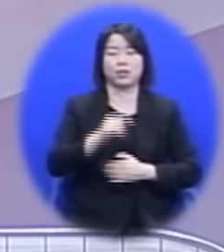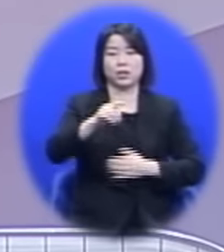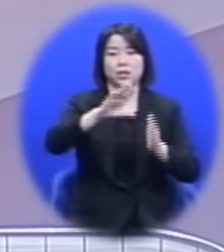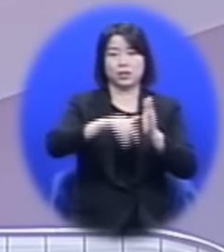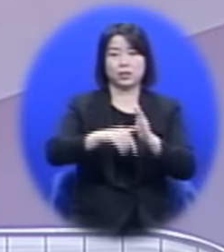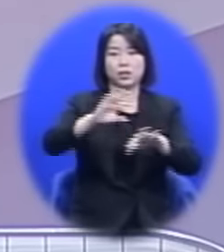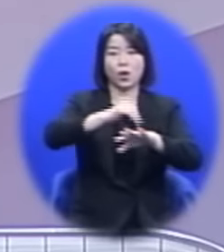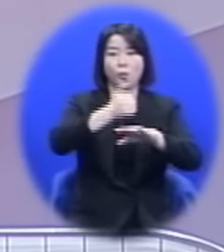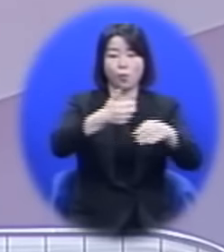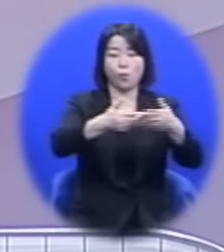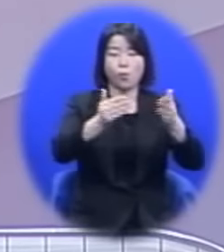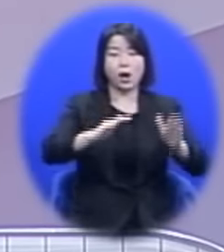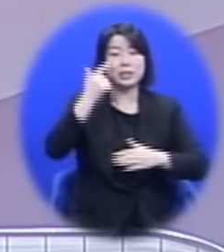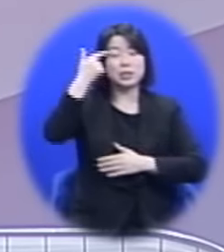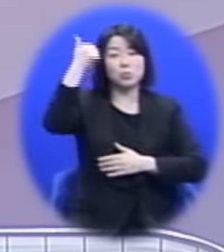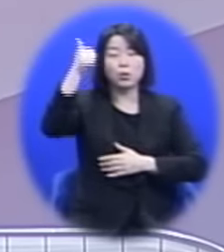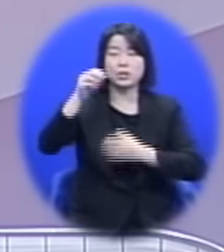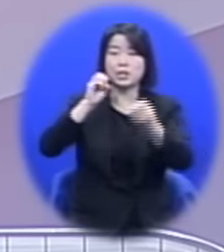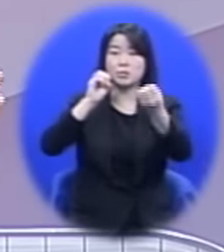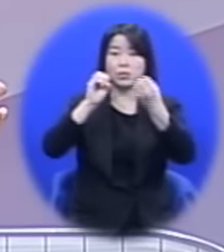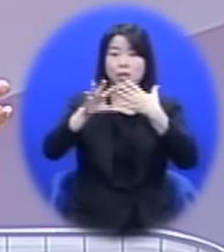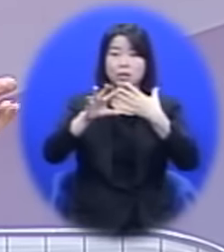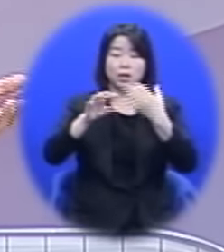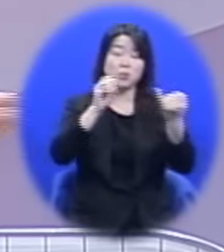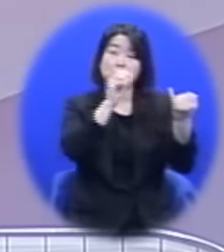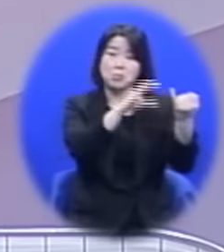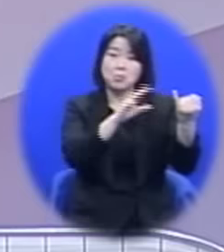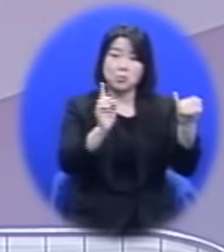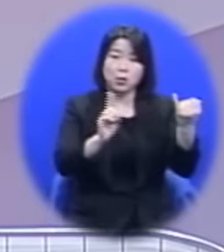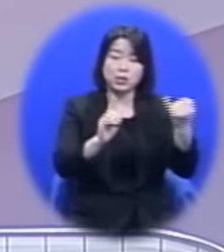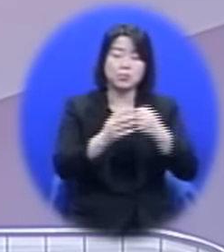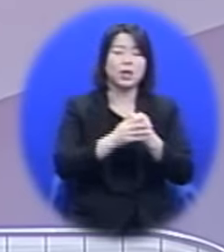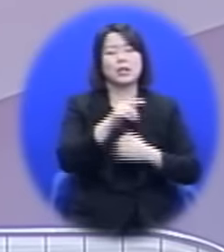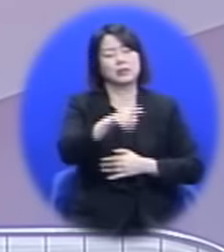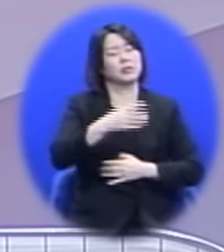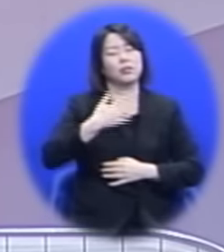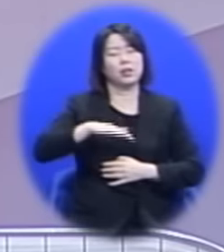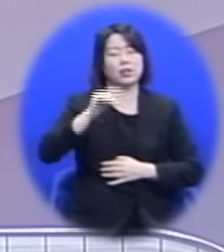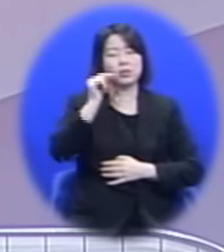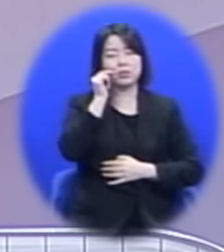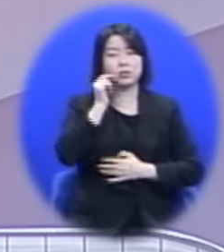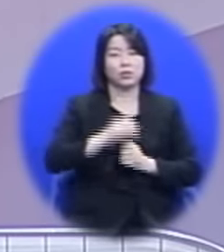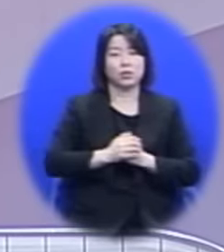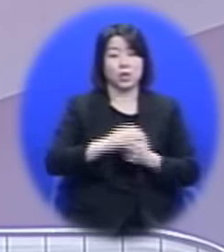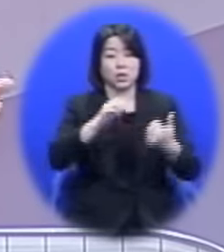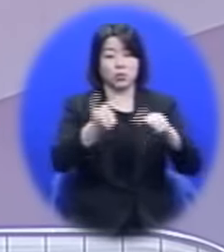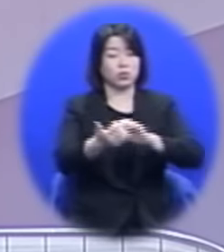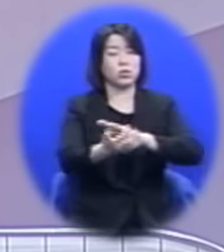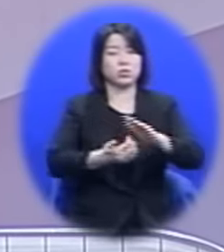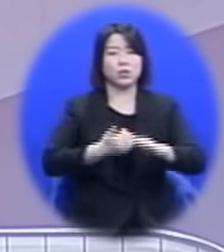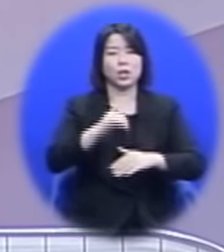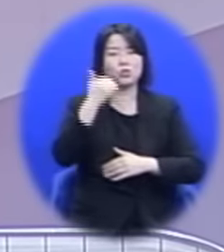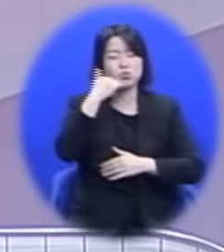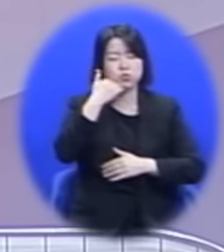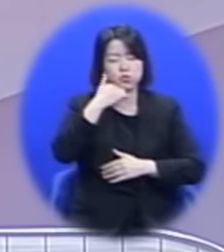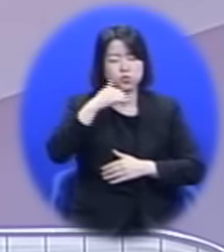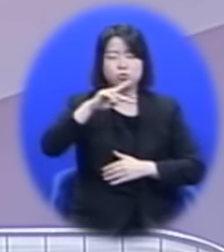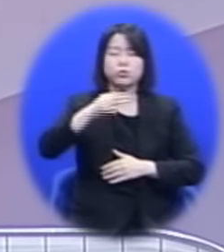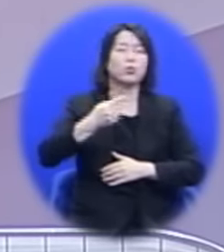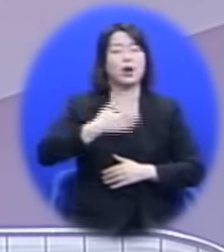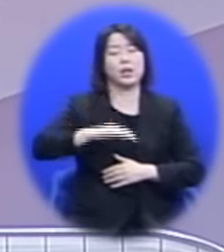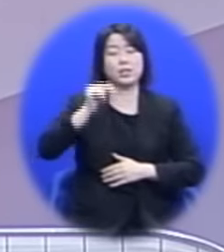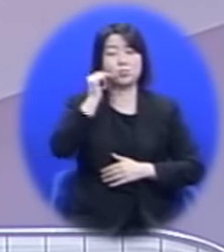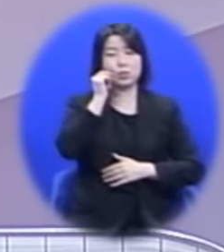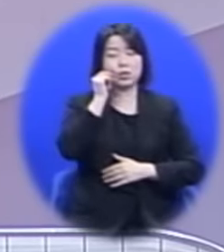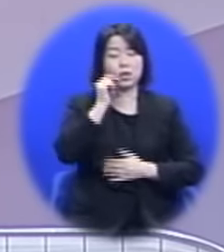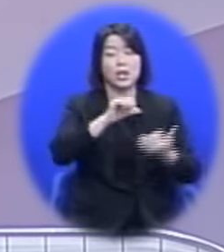왕실 목사님이 대답하기를 그건 알 수 없는 일입니다. 죽기 전에는 누구도 모릅니다.